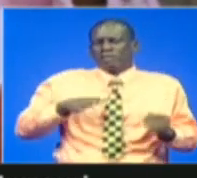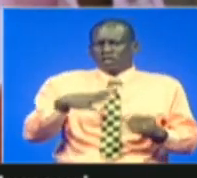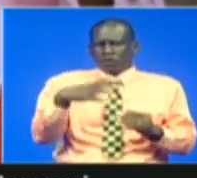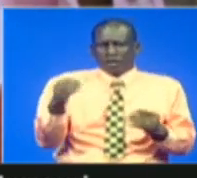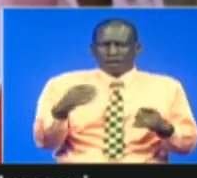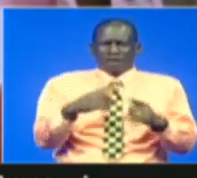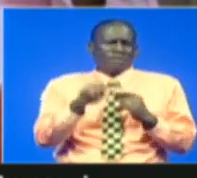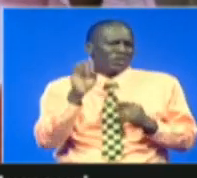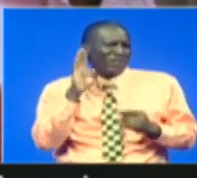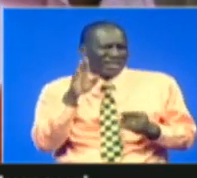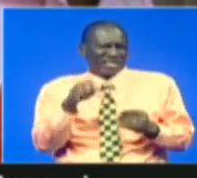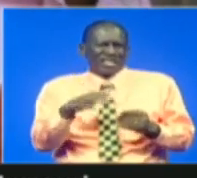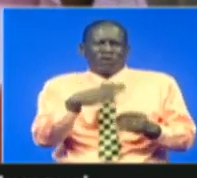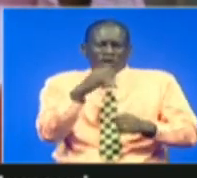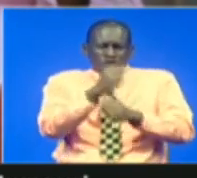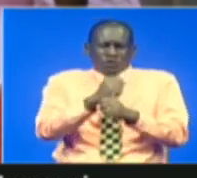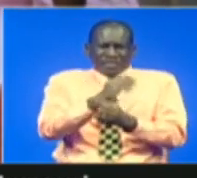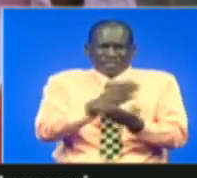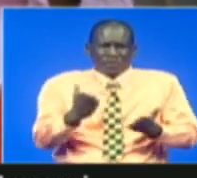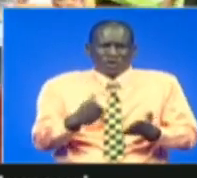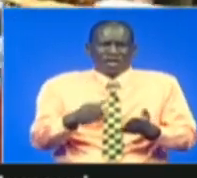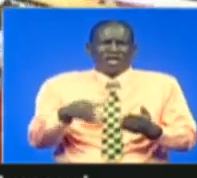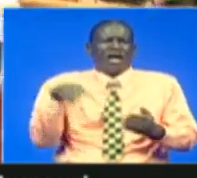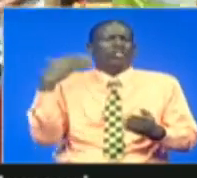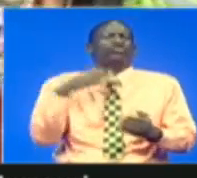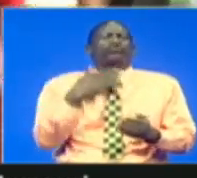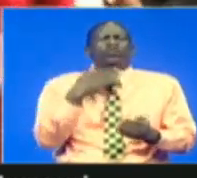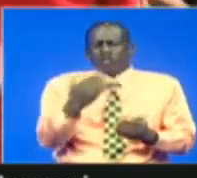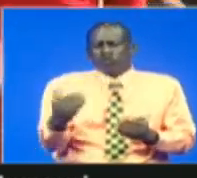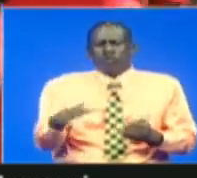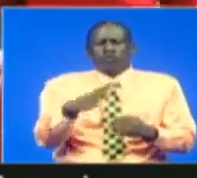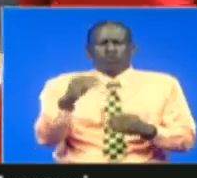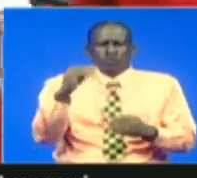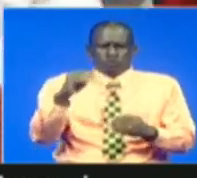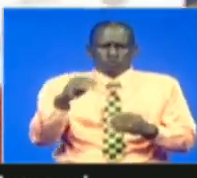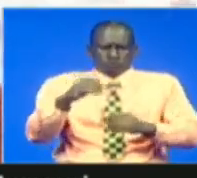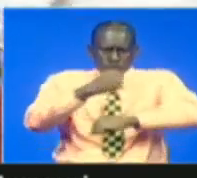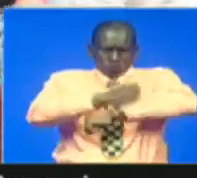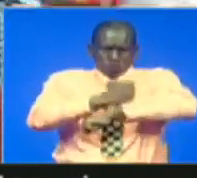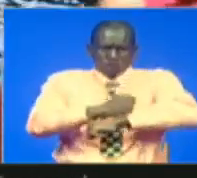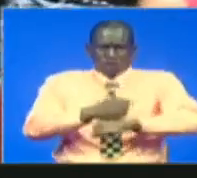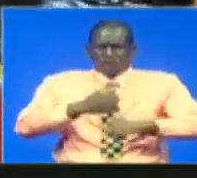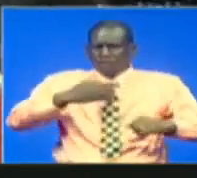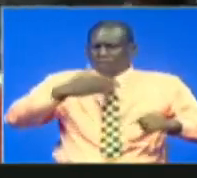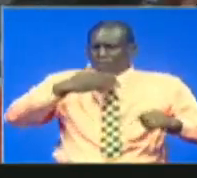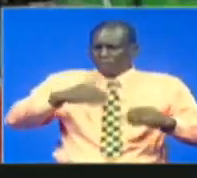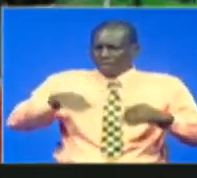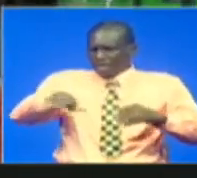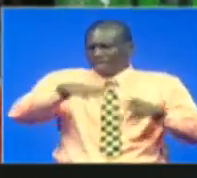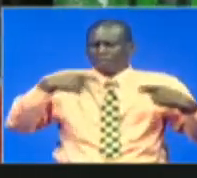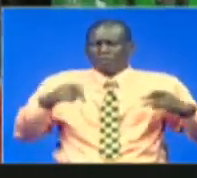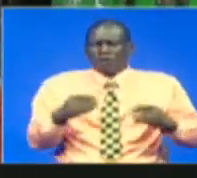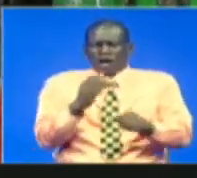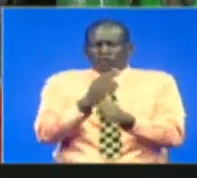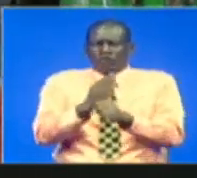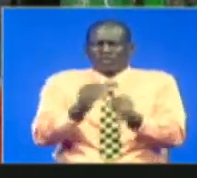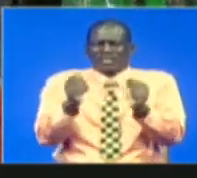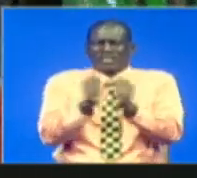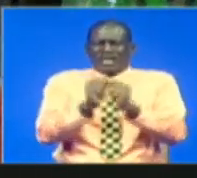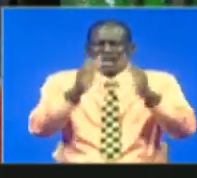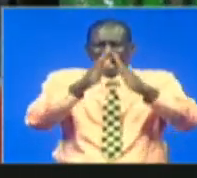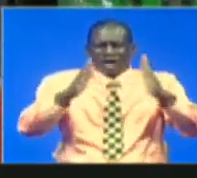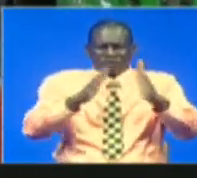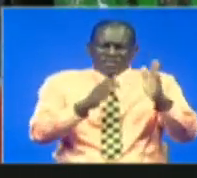tunasikia kwamba ni kama alienda kazi mahali na ni kama hataki kusomesha hao watoto. Wakazi wametumia mpango wa nyumba 10 sio kuimarisha usalama